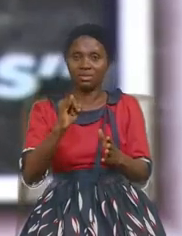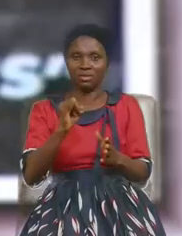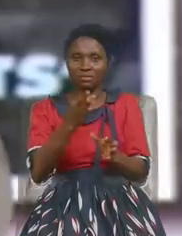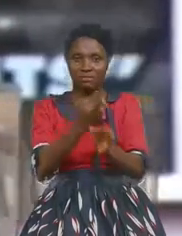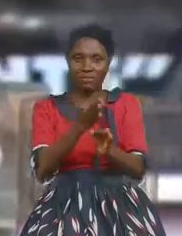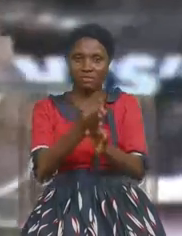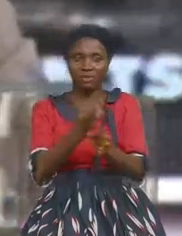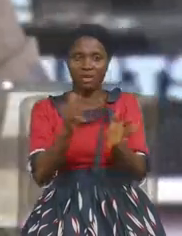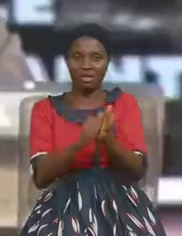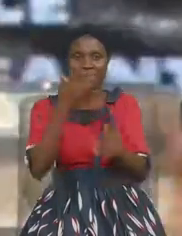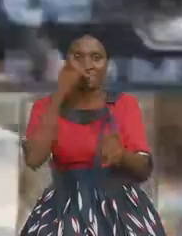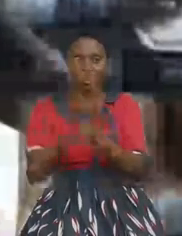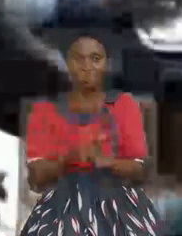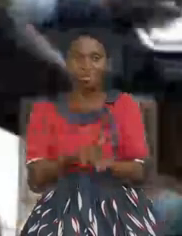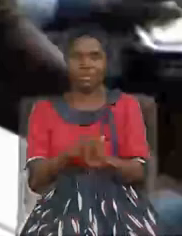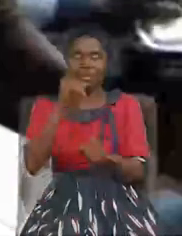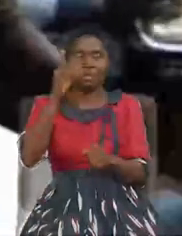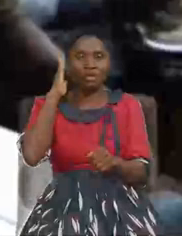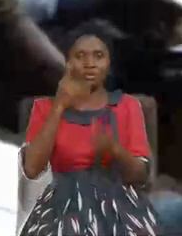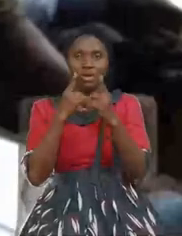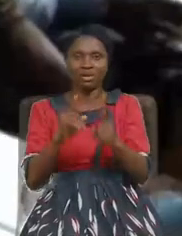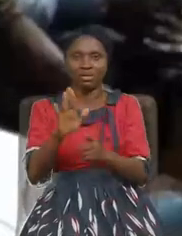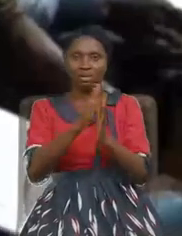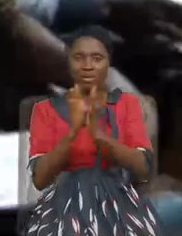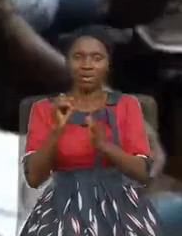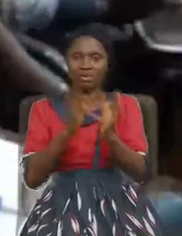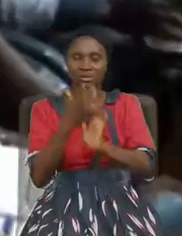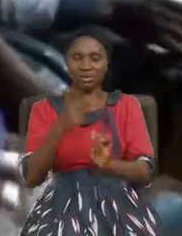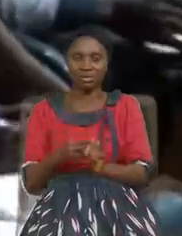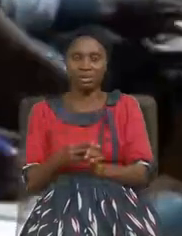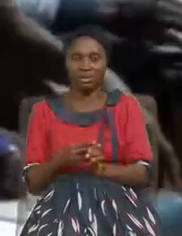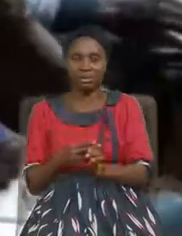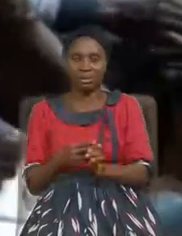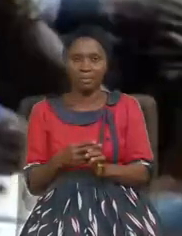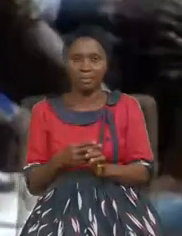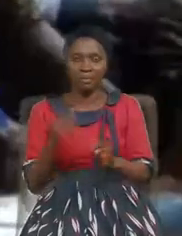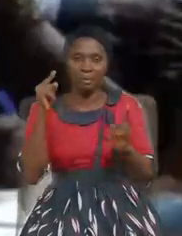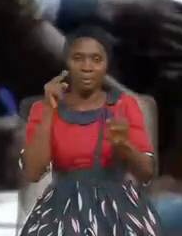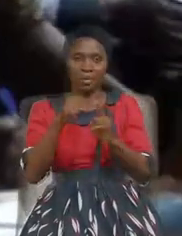nous exaucer. Troisième point maintenant. Les participants